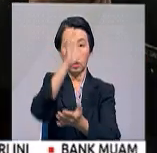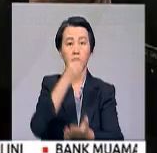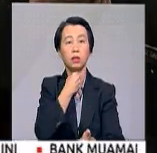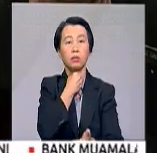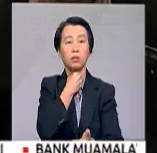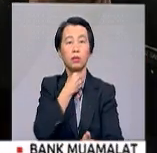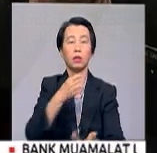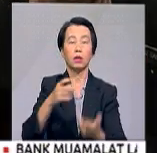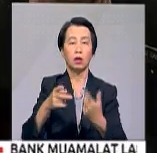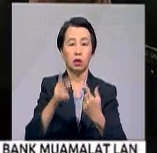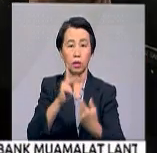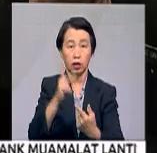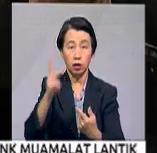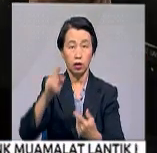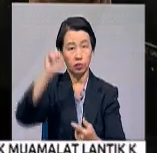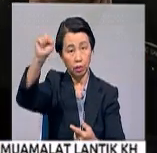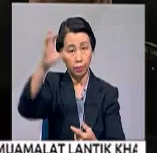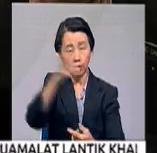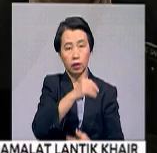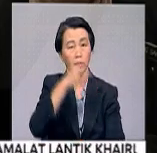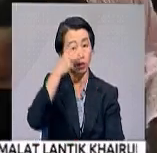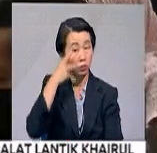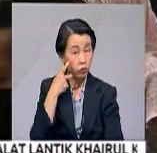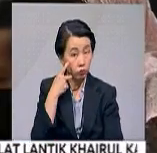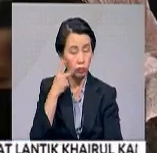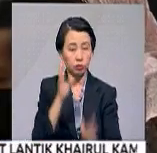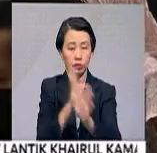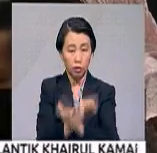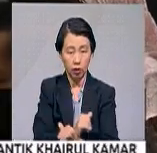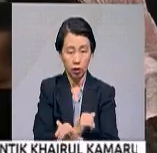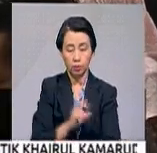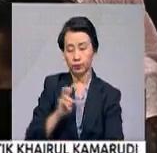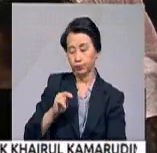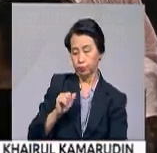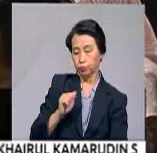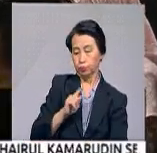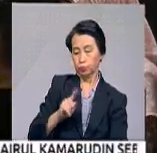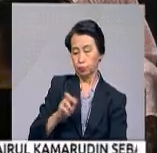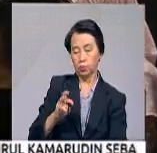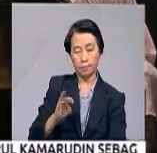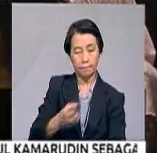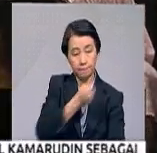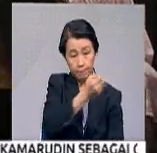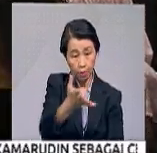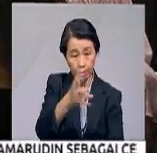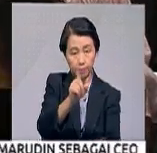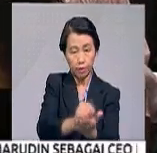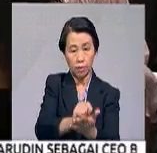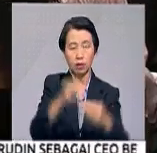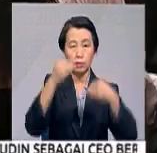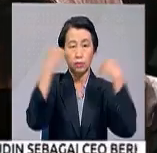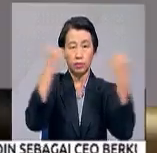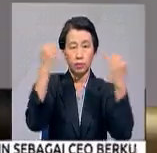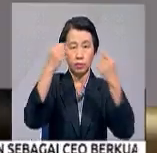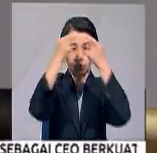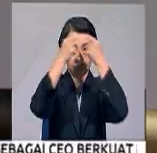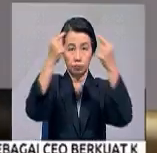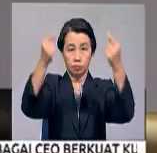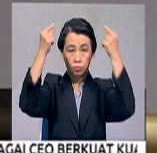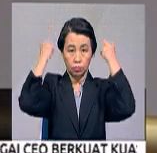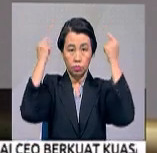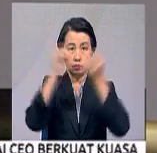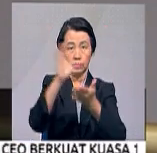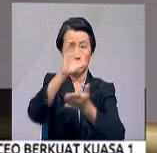Perak, Kota Kinabalu, Sabah dan Kuching, Sarawak. Najmi mengumumkan perkara itu kepada media sempena Majlis Convocation